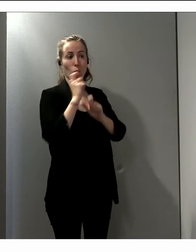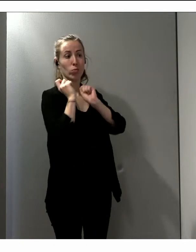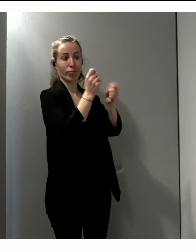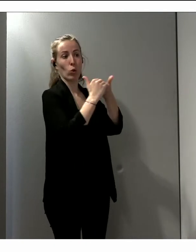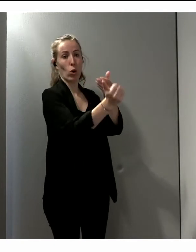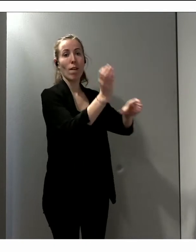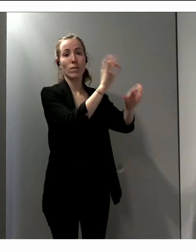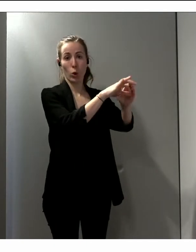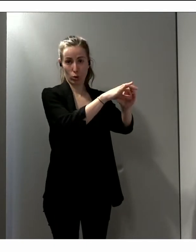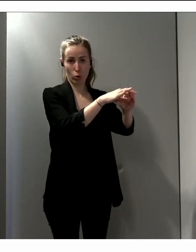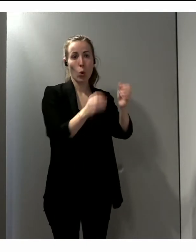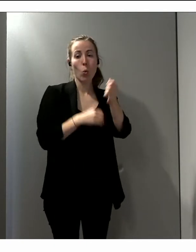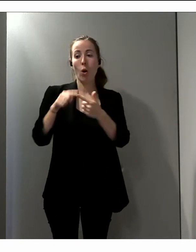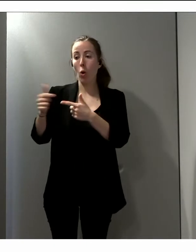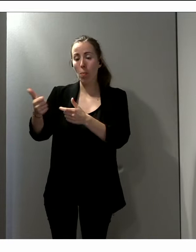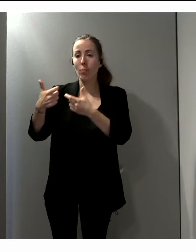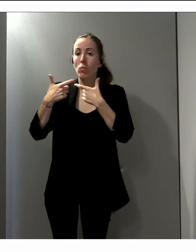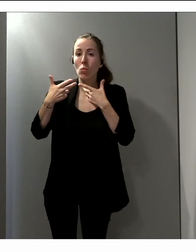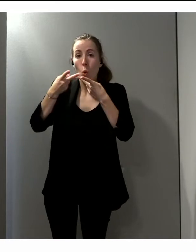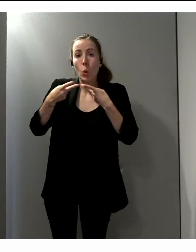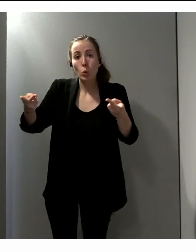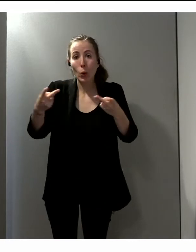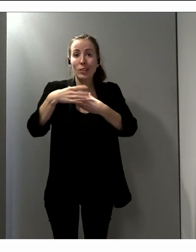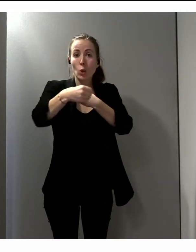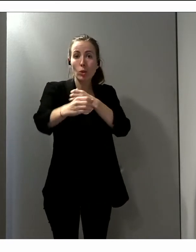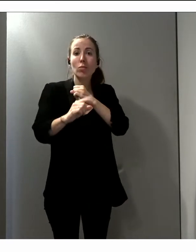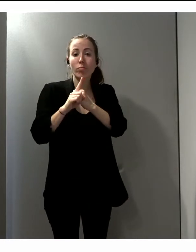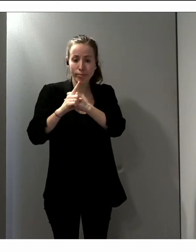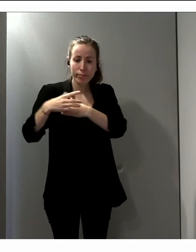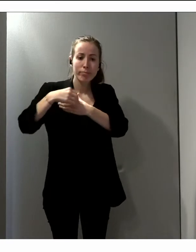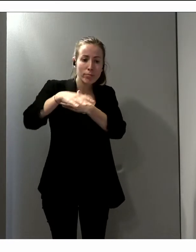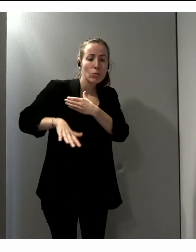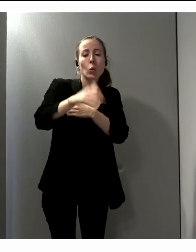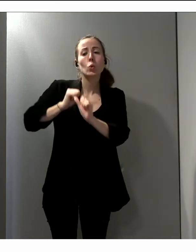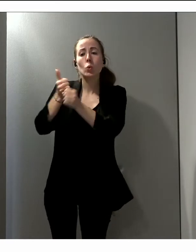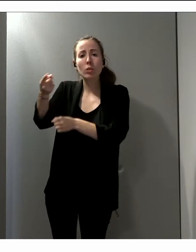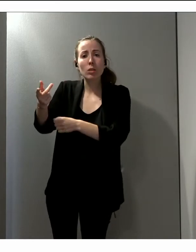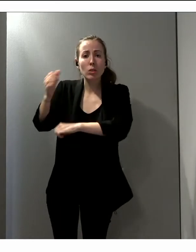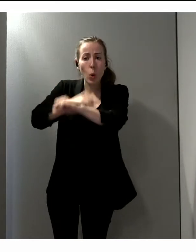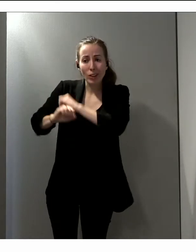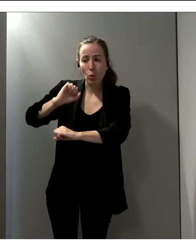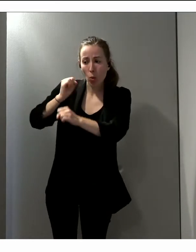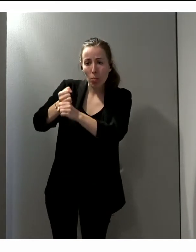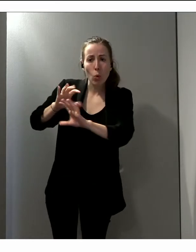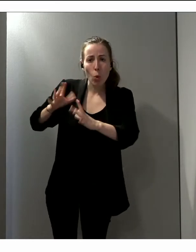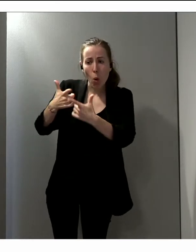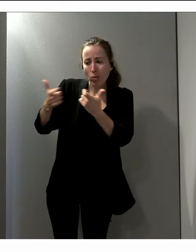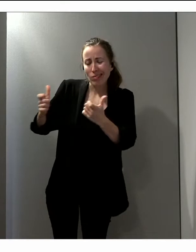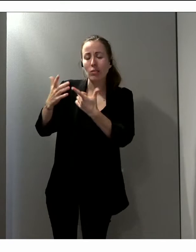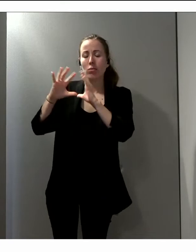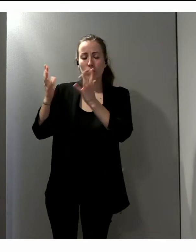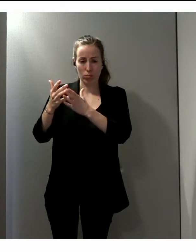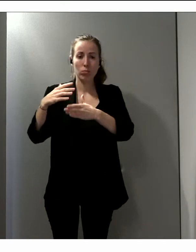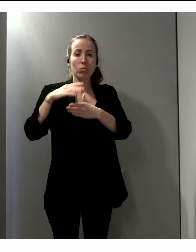ou bien le vote lors d'une permission de sortir, qui elle-même dépend du reliquat de peine de l'intéressé et de la peine qu'il est en train d'exécuter.